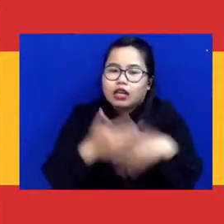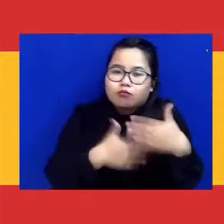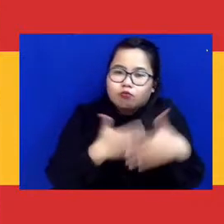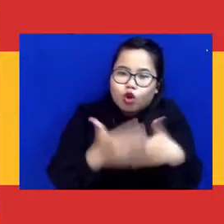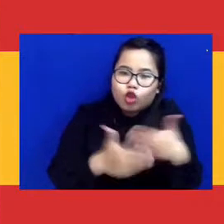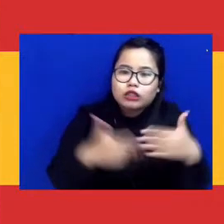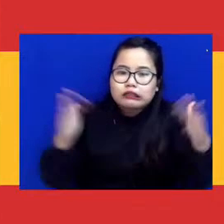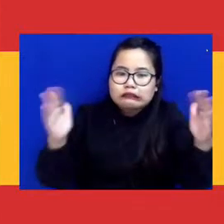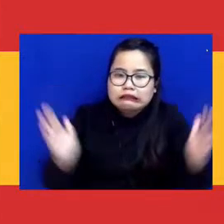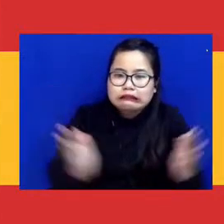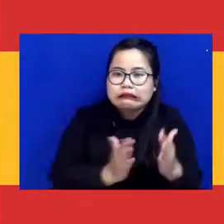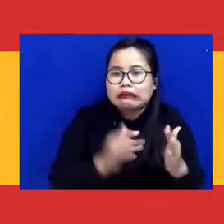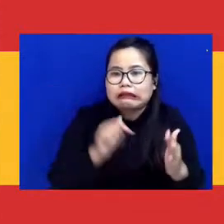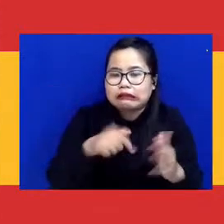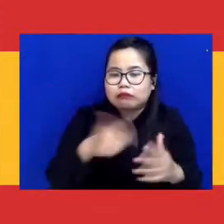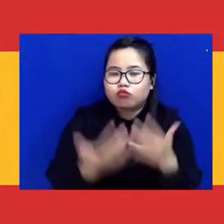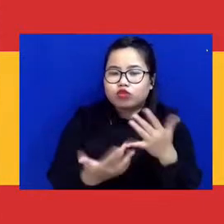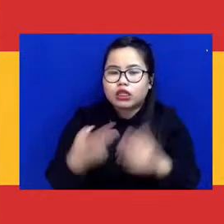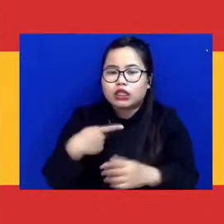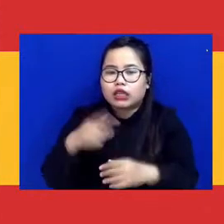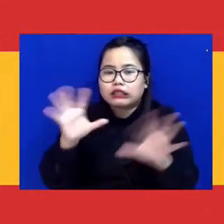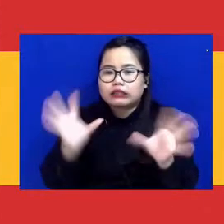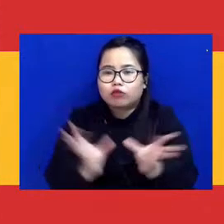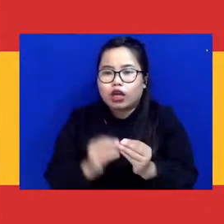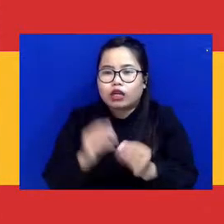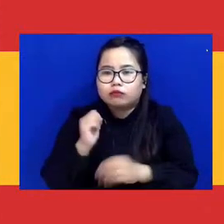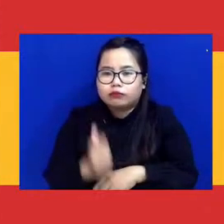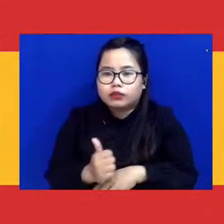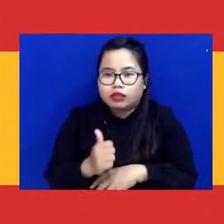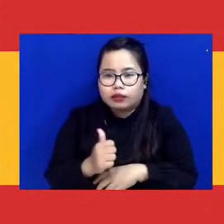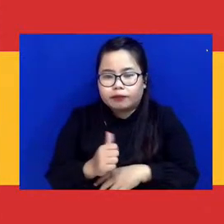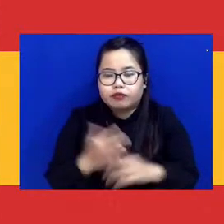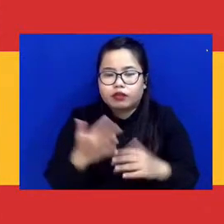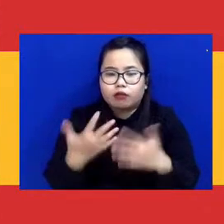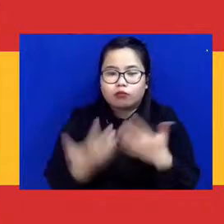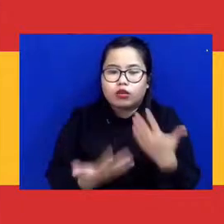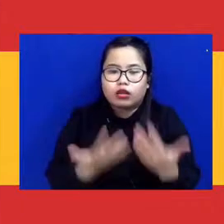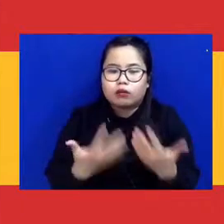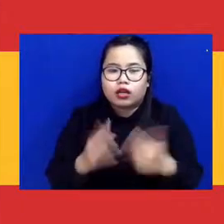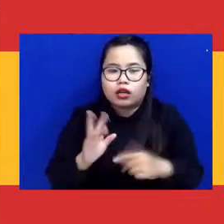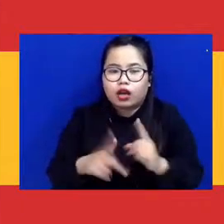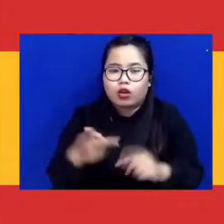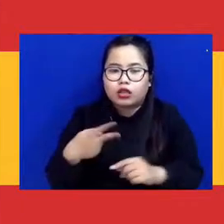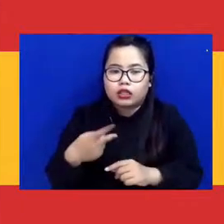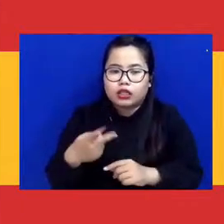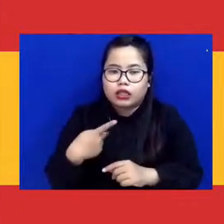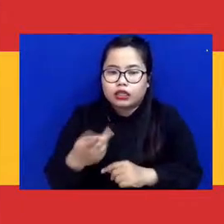singkat ini, mungkin kita bisa menyimpulkan bahwa kalau kita ingin